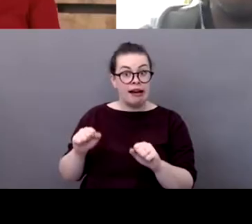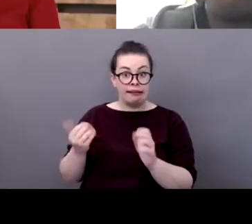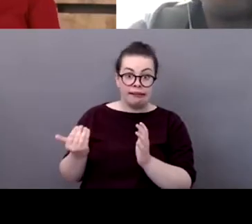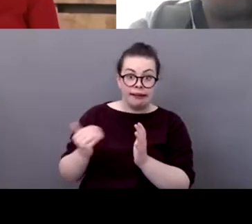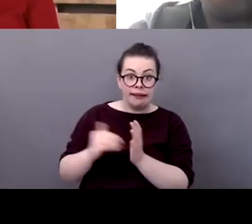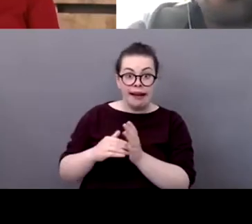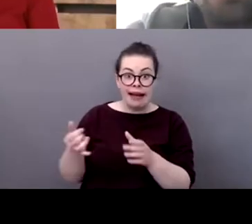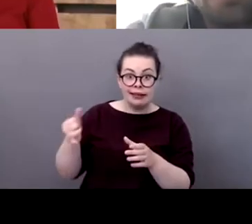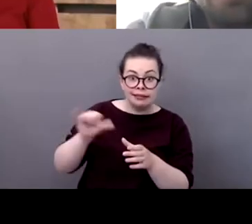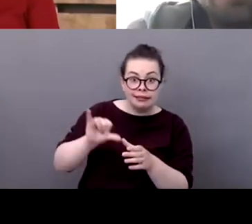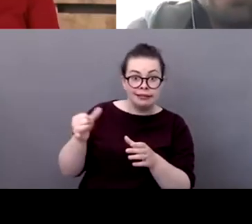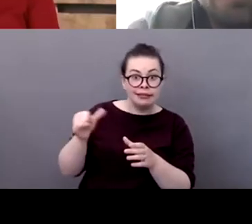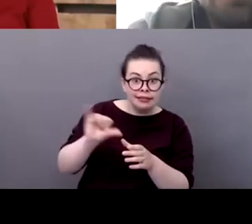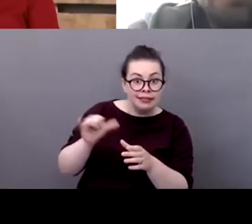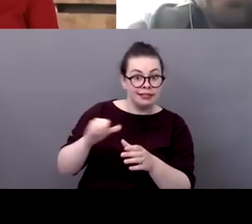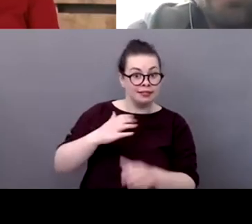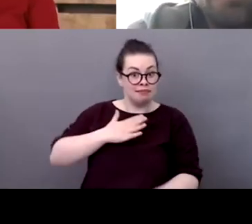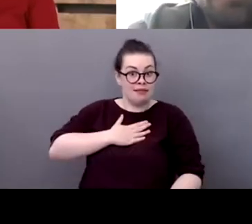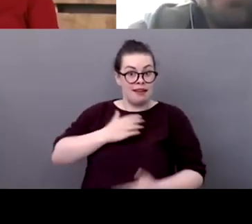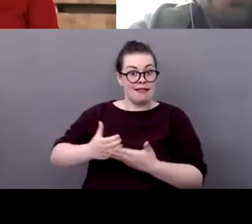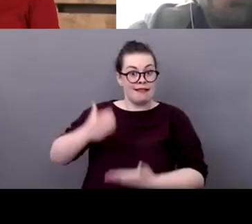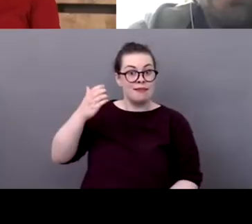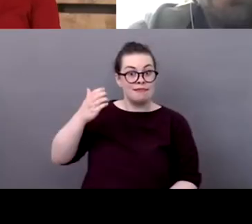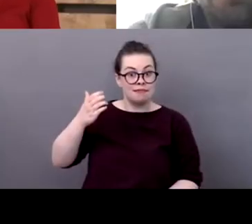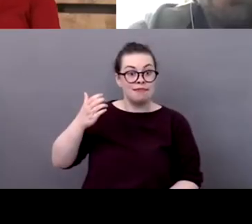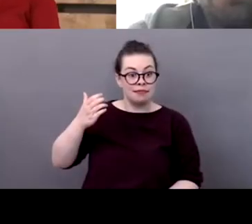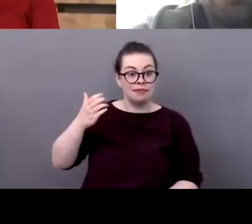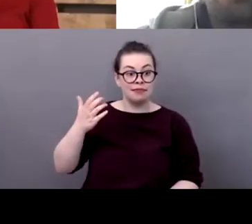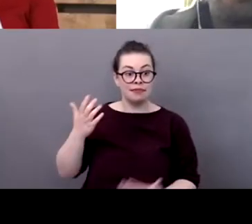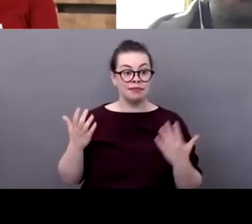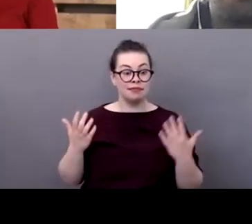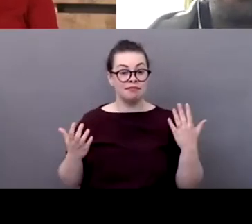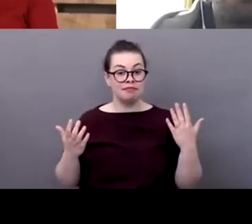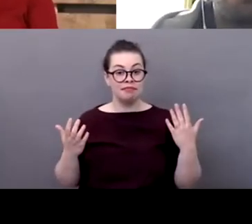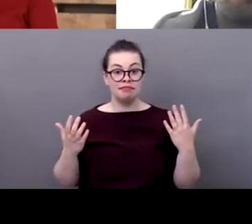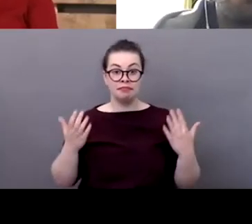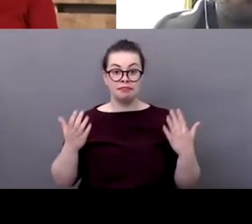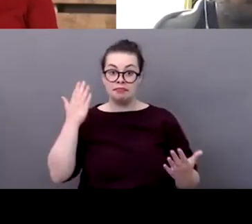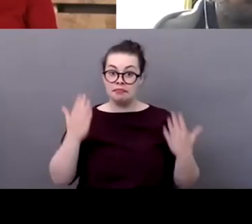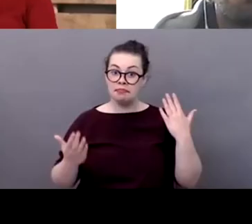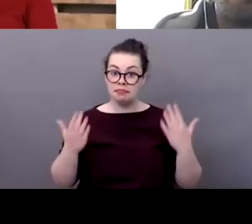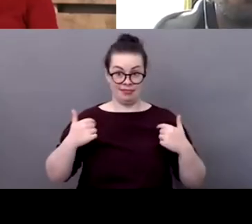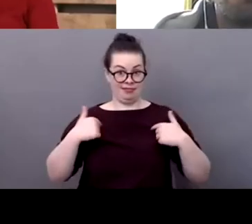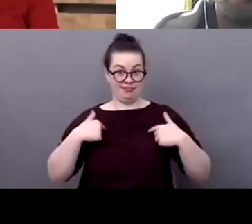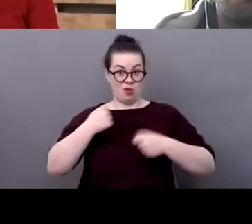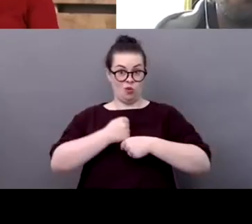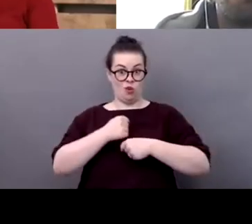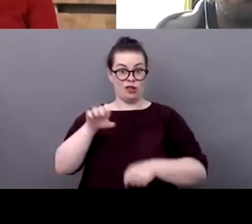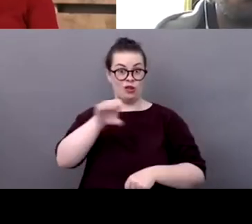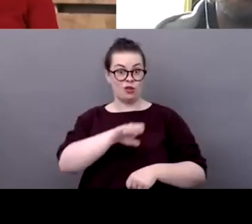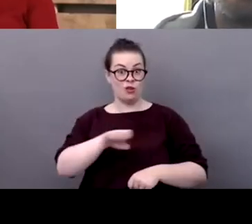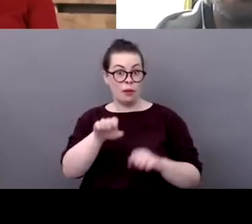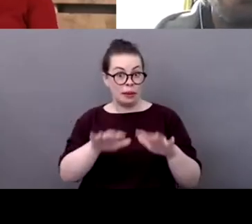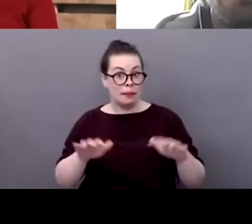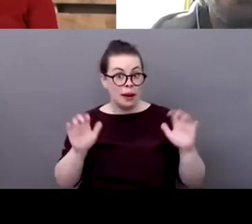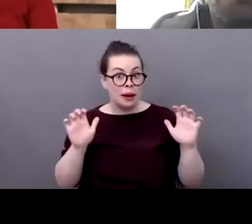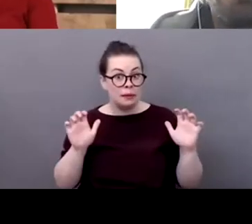pour reprendre votre argent et il n'y aura rien à terre une fois que le spectacle et les lampes de la fête seront terminées. Donc, je